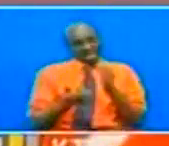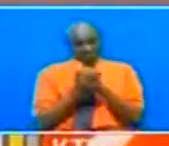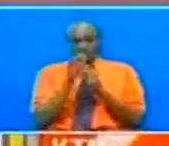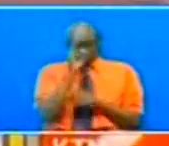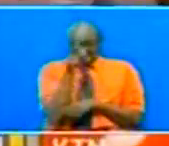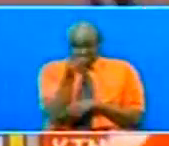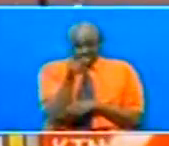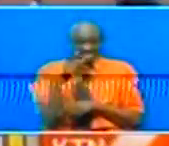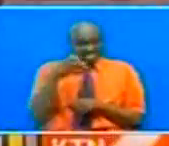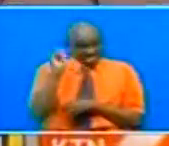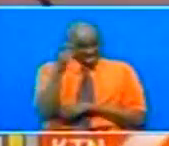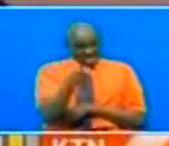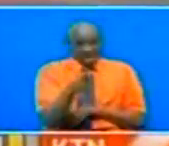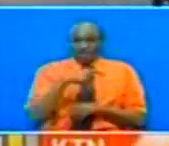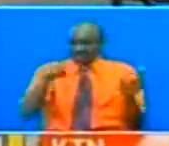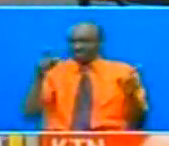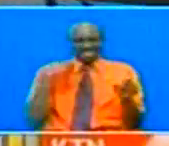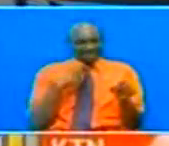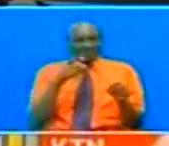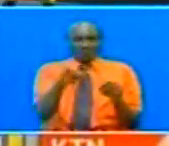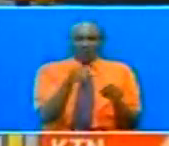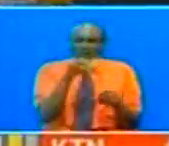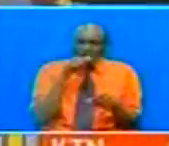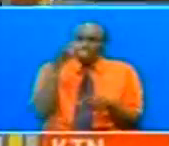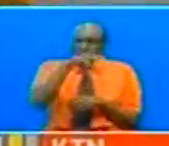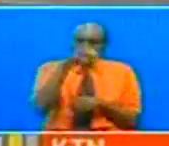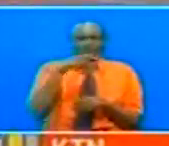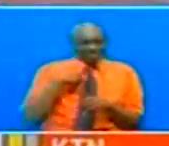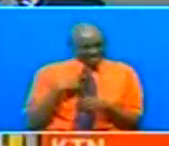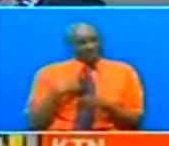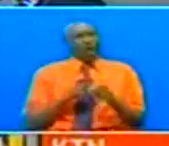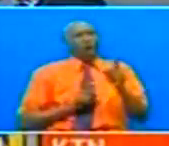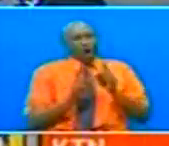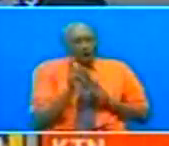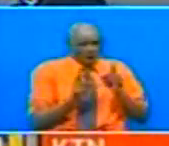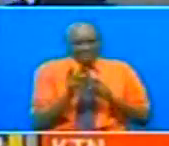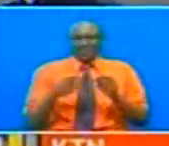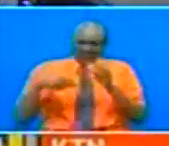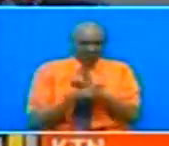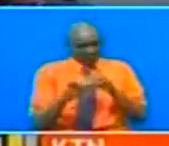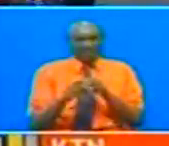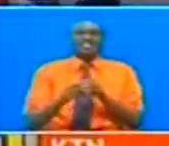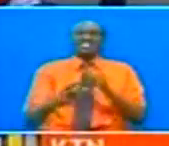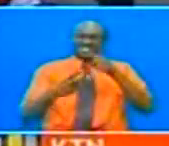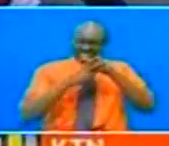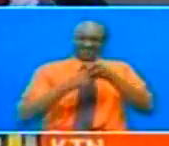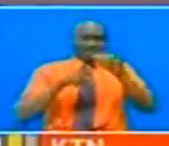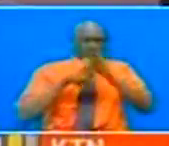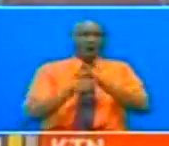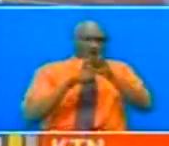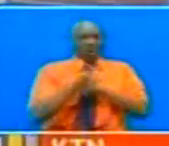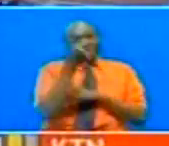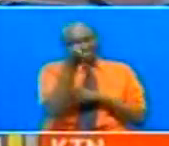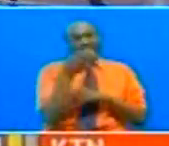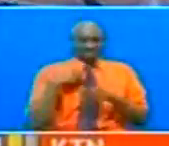mabao, wanafunzi hao walishindwa kuhimili mashambulizi ya Jamali Mbeze kutoka Kongo ambaye alifunga bao 7 na kufanya mambo